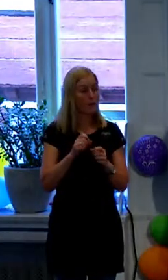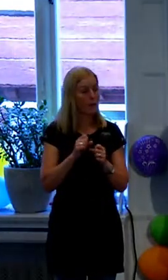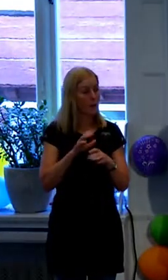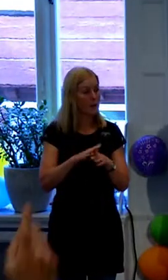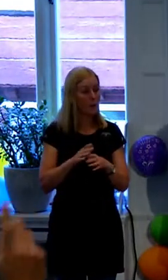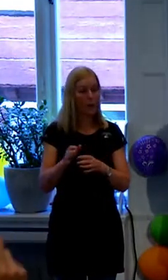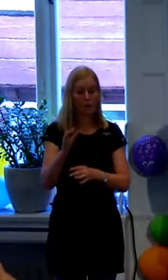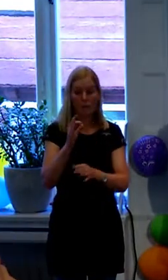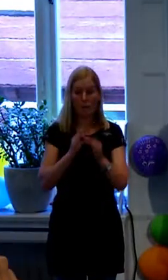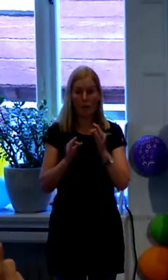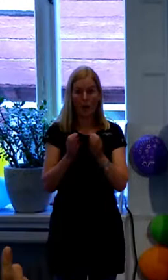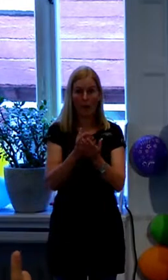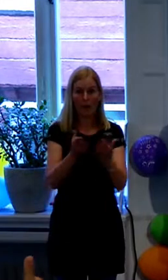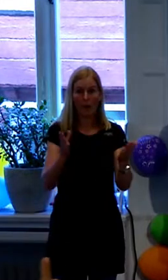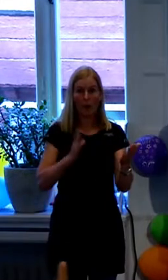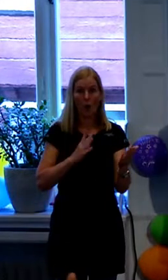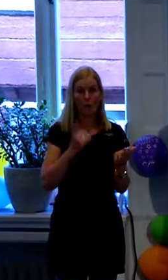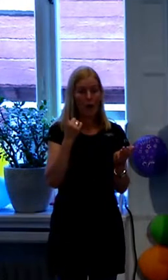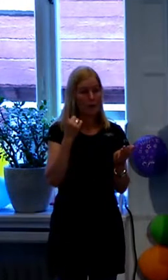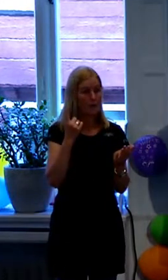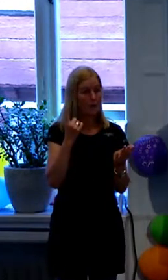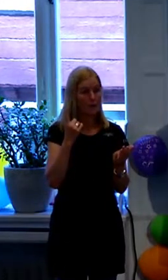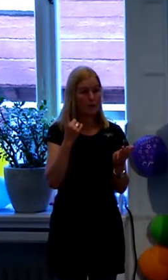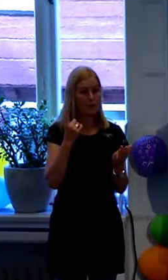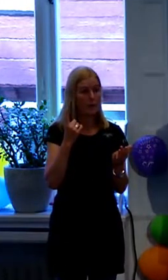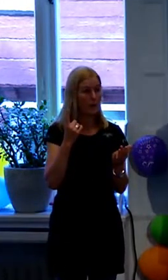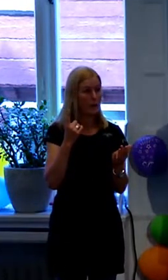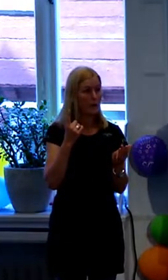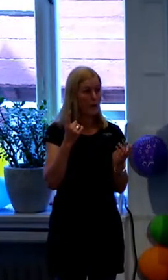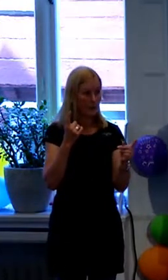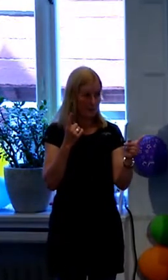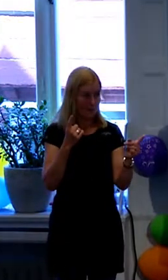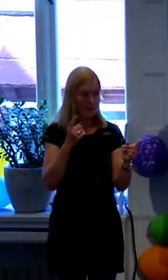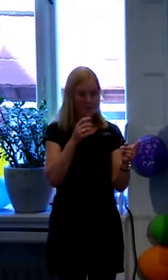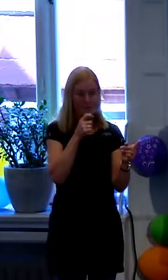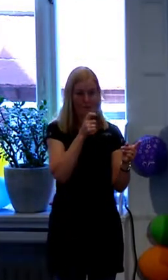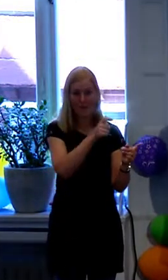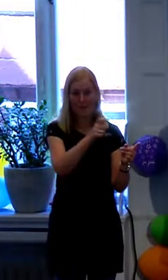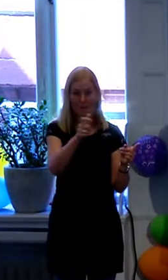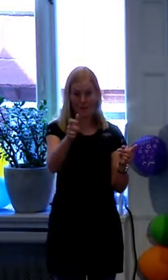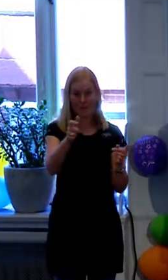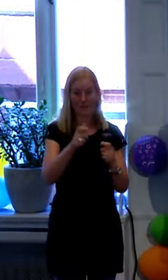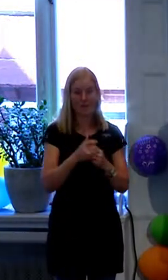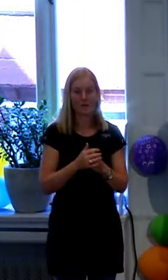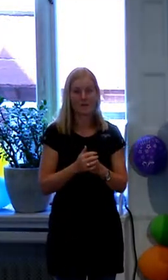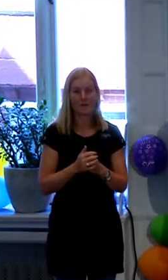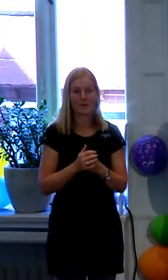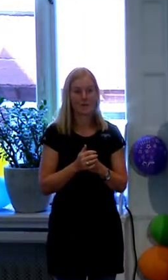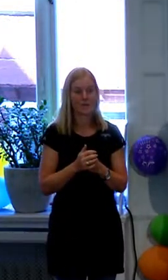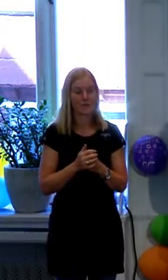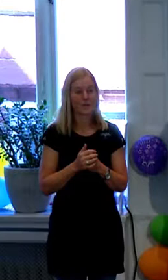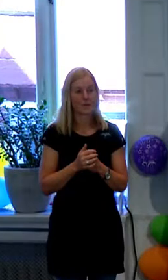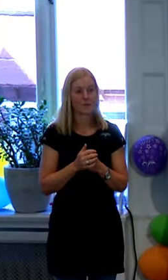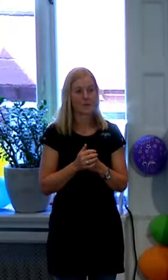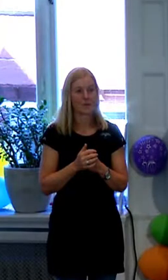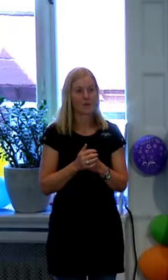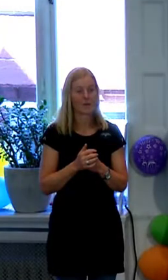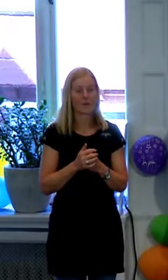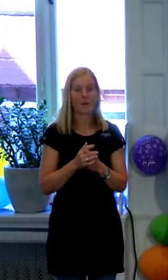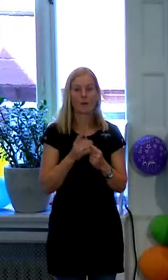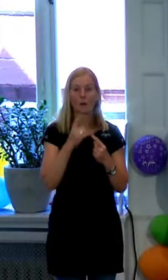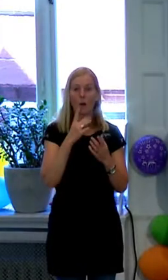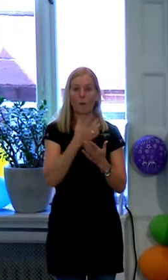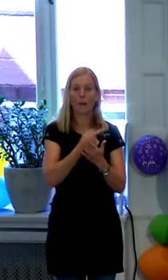till panelen. Ska vi se om vi har en... Aida, vill du vara lite löpare, mikrofonlöpare? Säg gärna